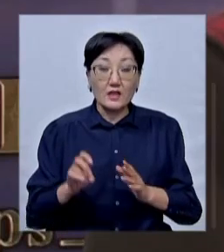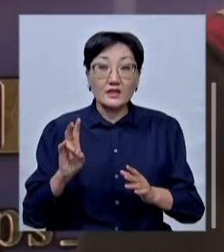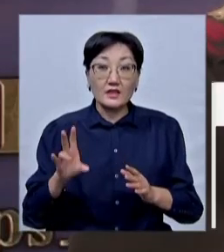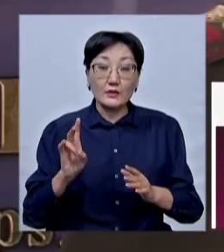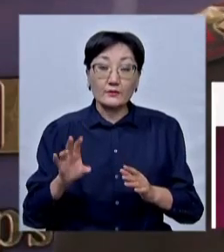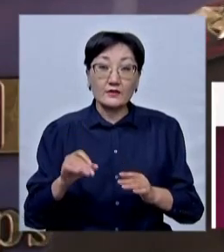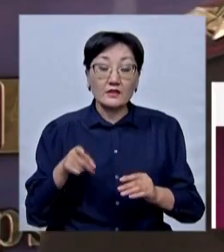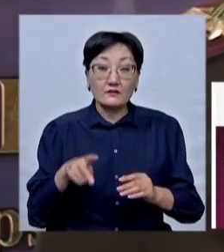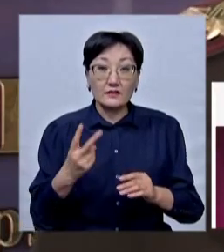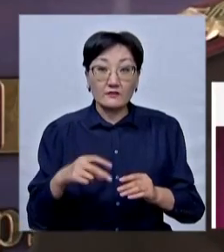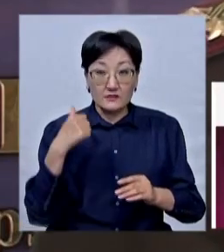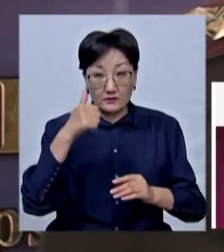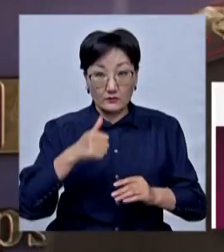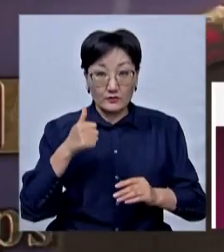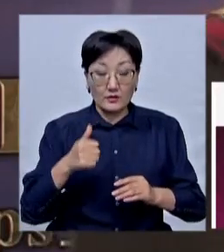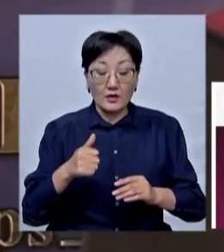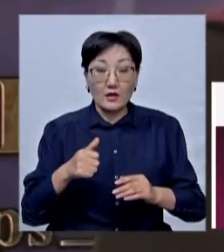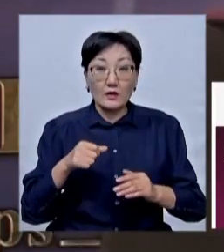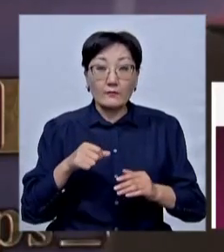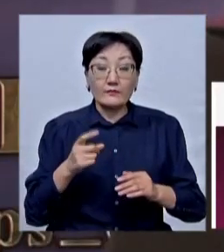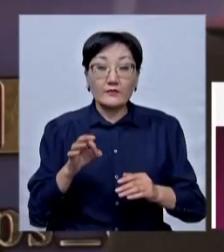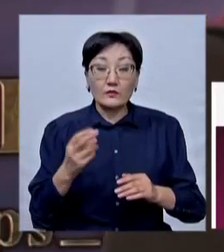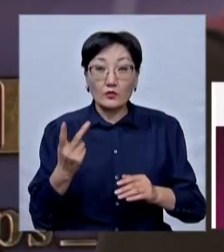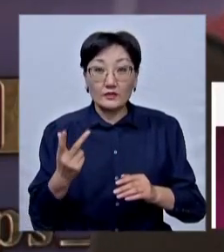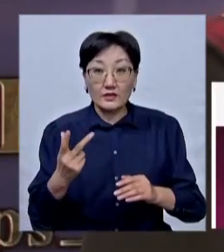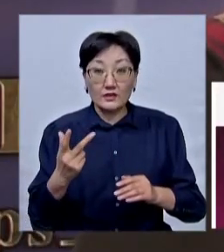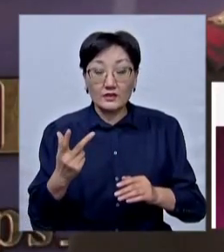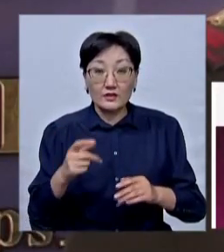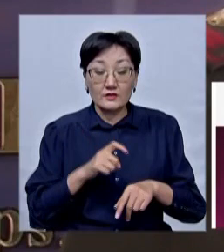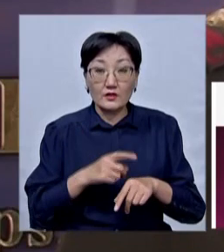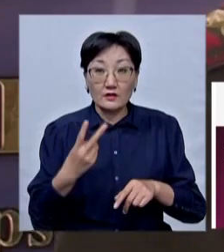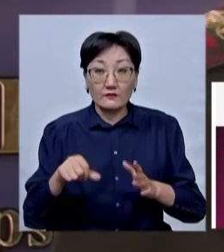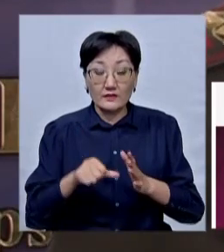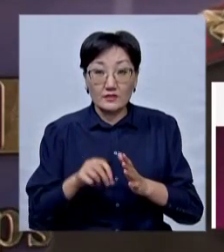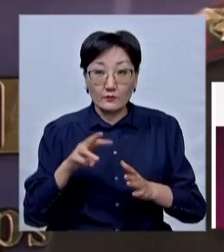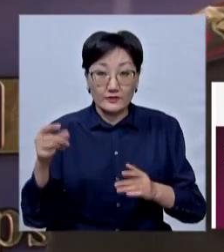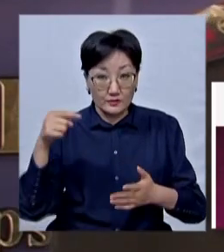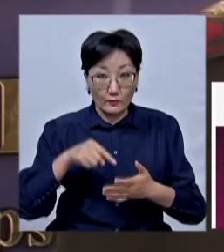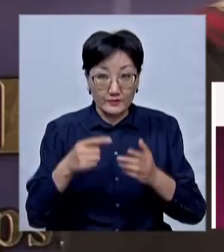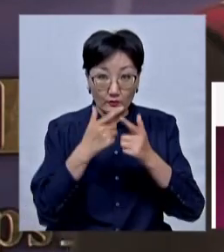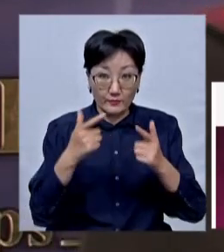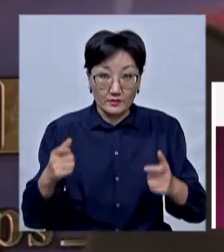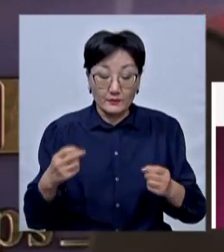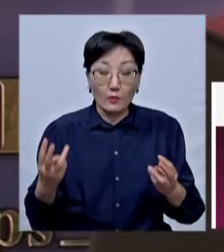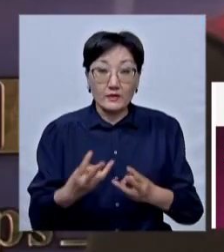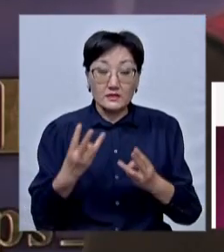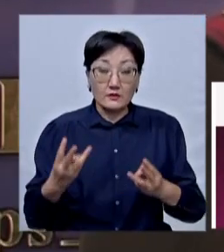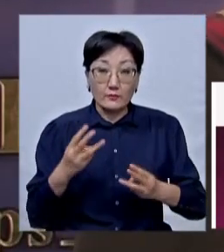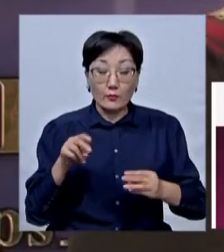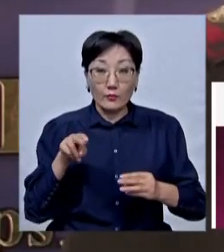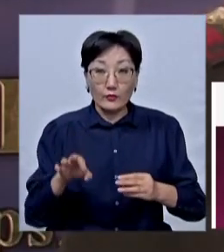6 ноября 2020 года, 03 часа 26 минут, поступило сообщение о пожаре